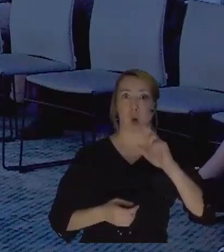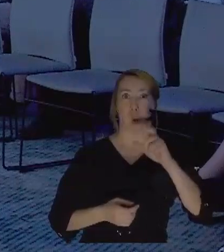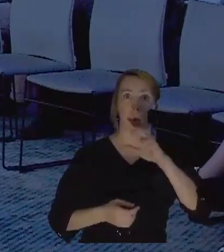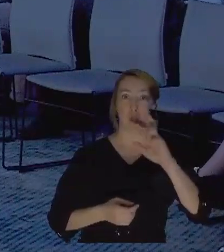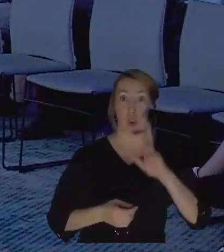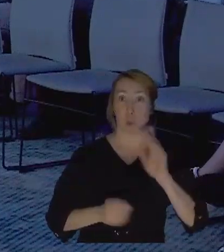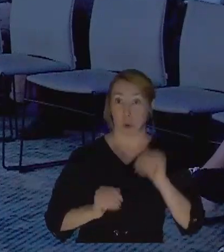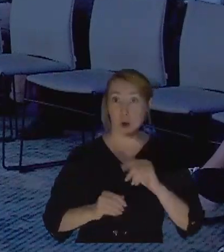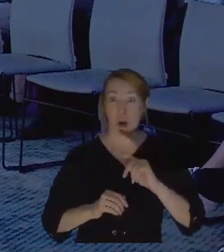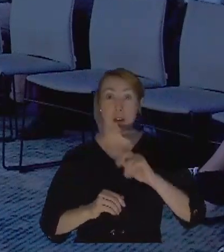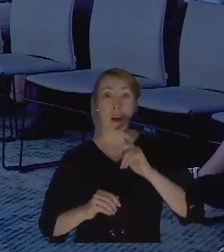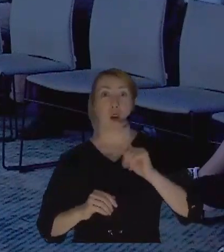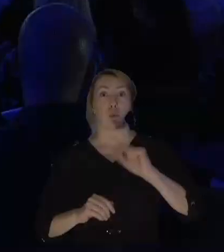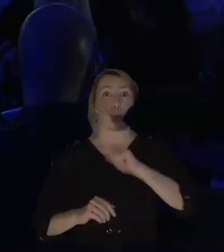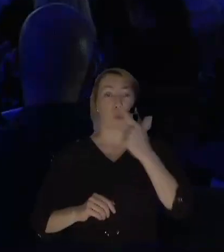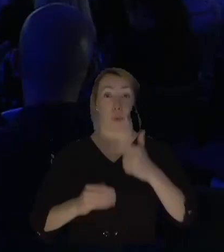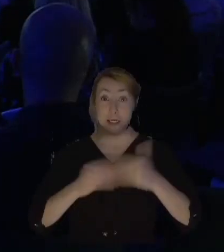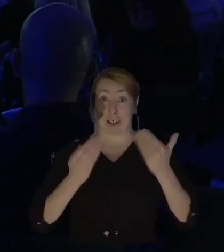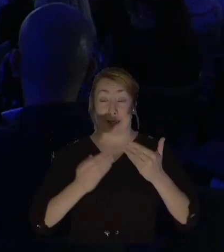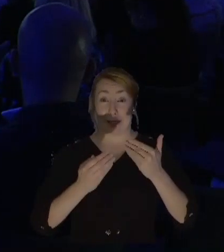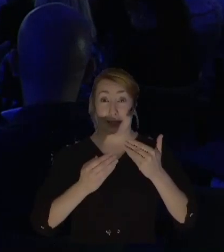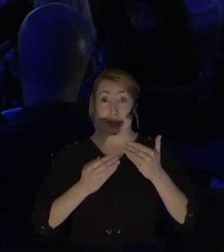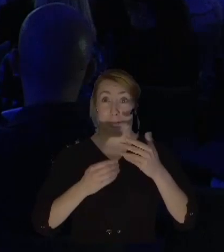drugi dzień w euforię biegacza?